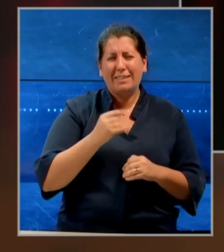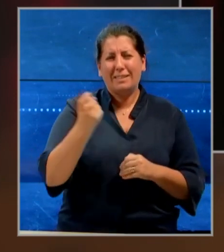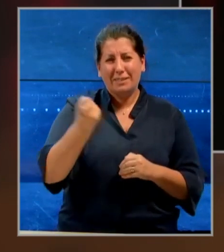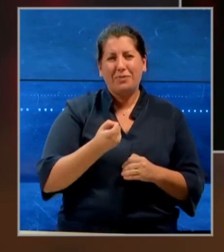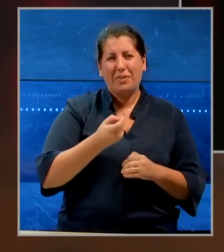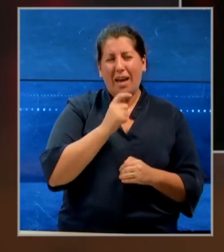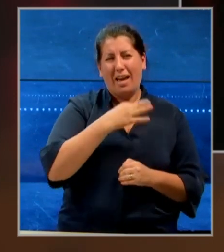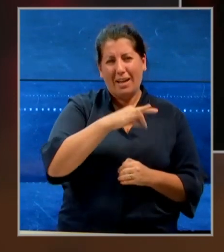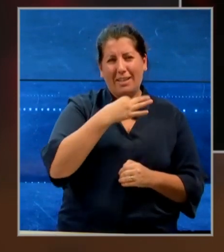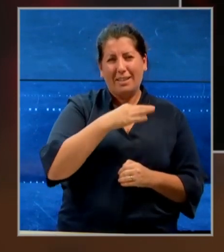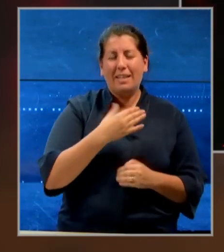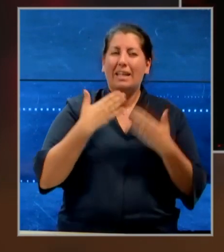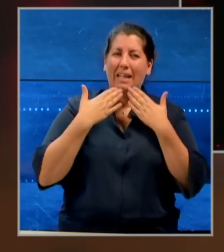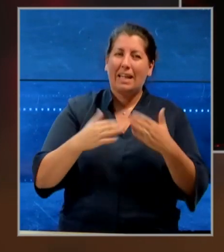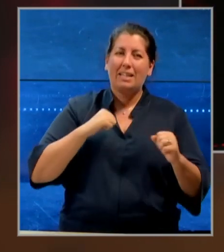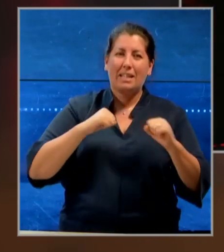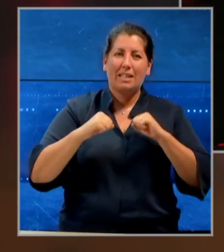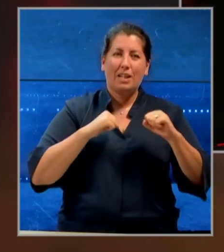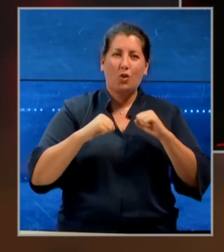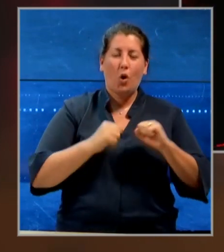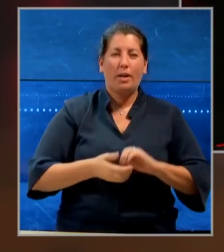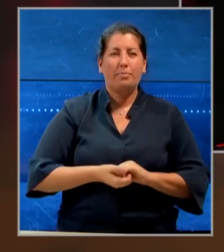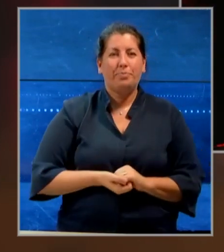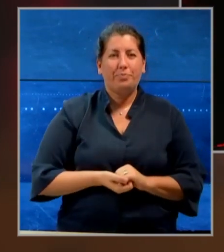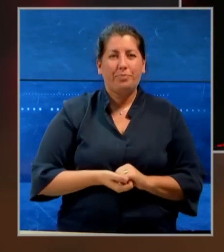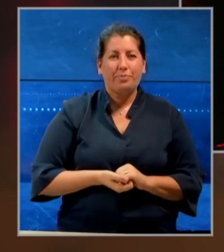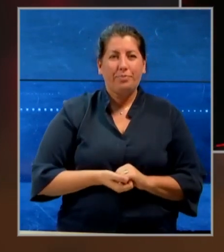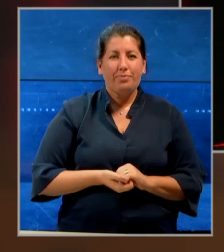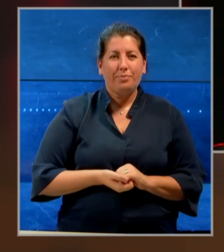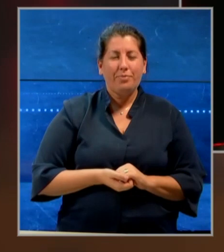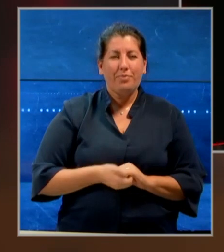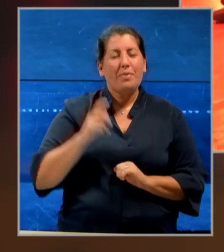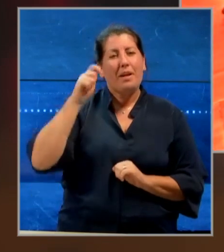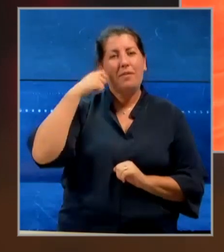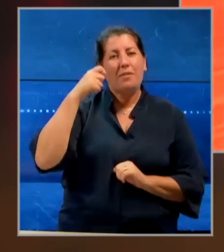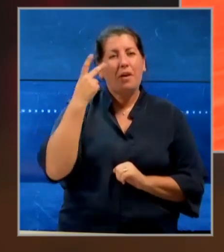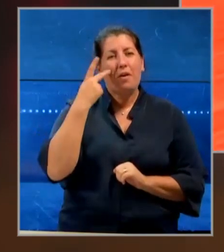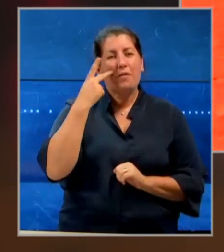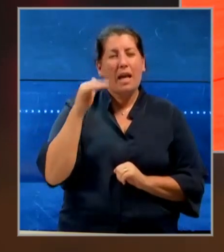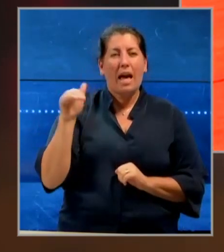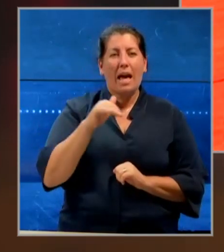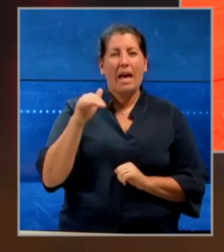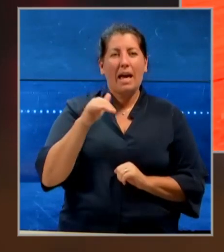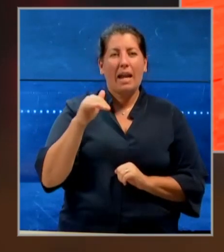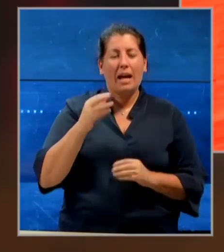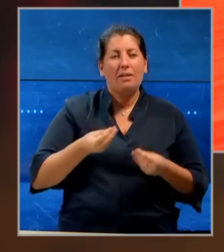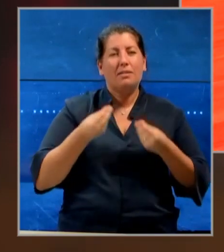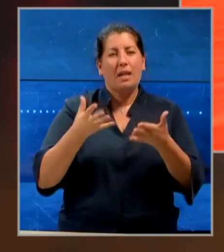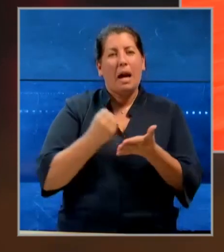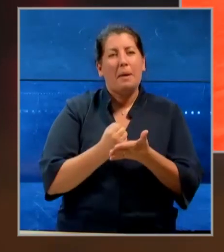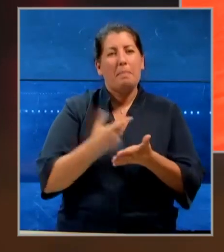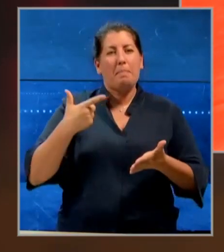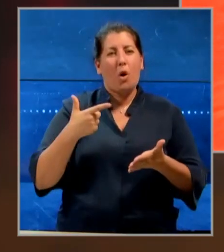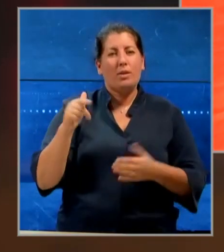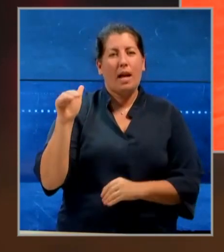Grazie direttore, grazie direttore. Prego la regia, facciamo ben inquadrare a questi ragazzi. Io voglio dare spazio a questi ragazzi, ce ne sono alcuni